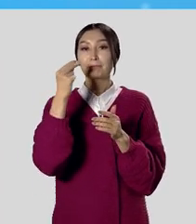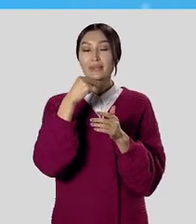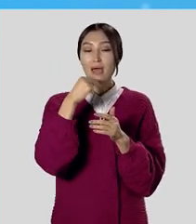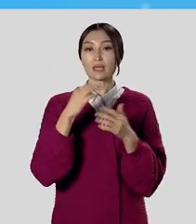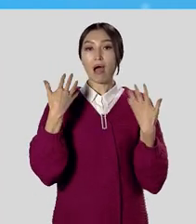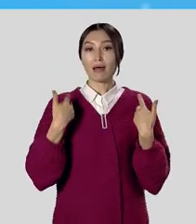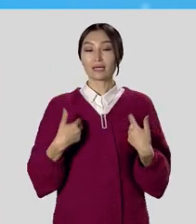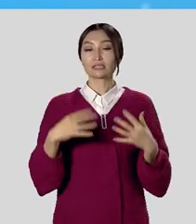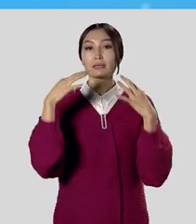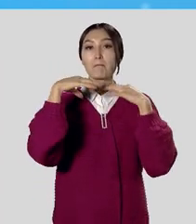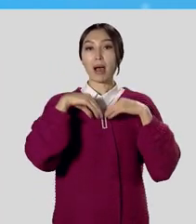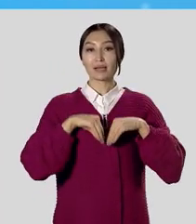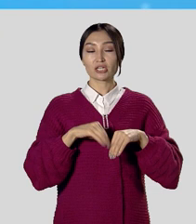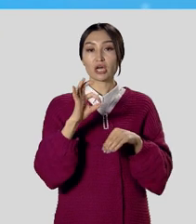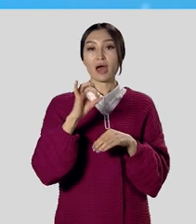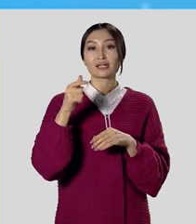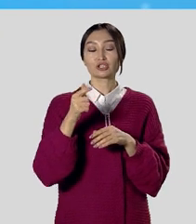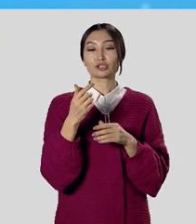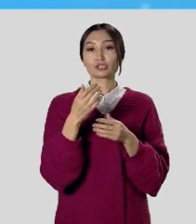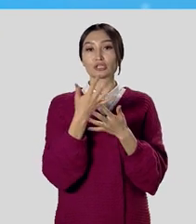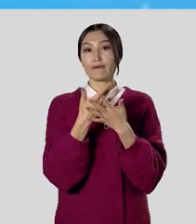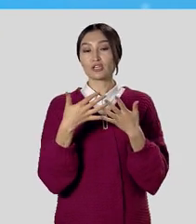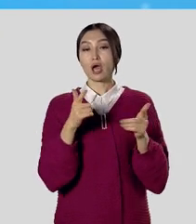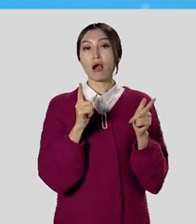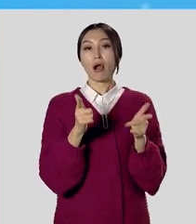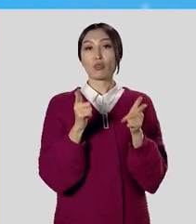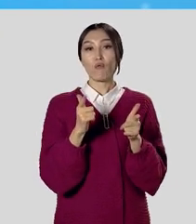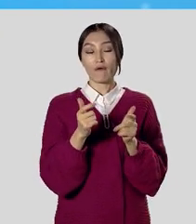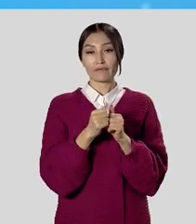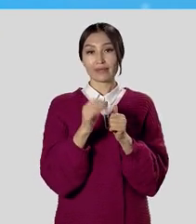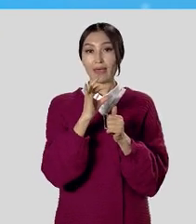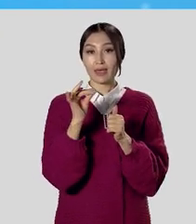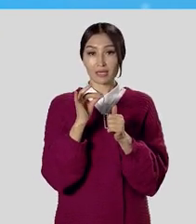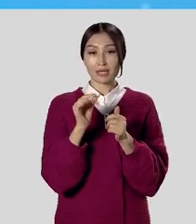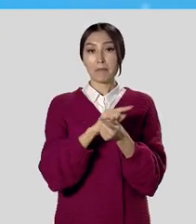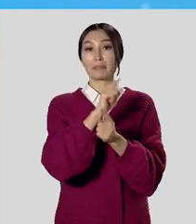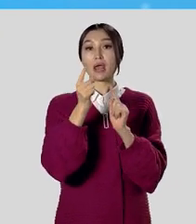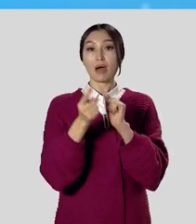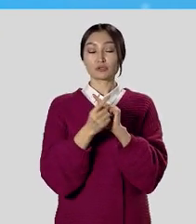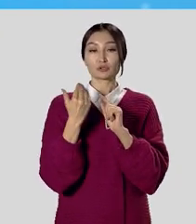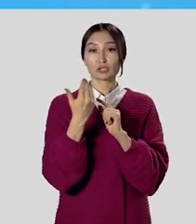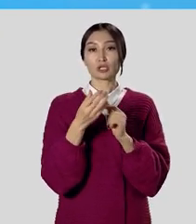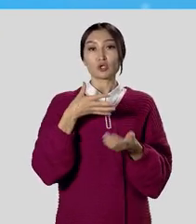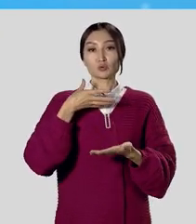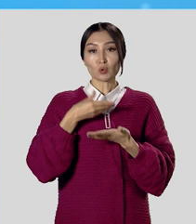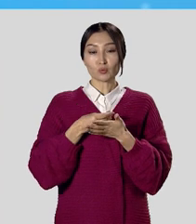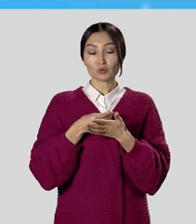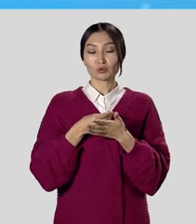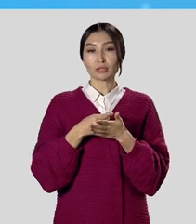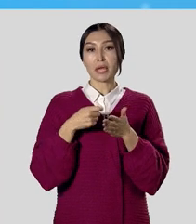организм поглощает органические вещества в готовом виде и преобразует их в